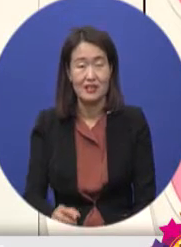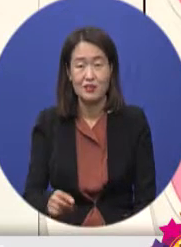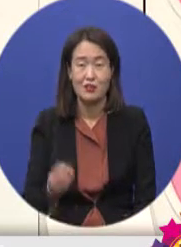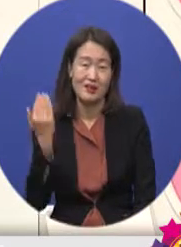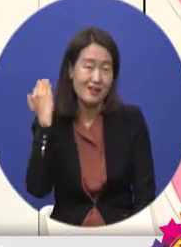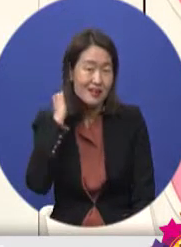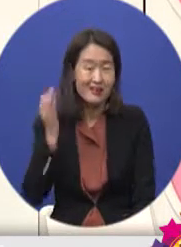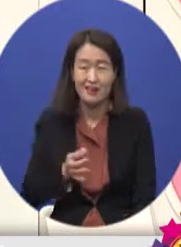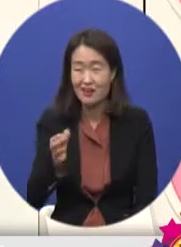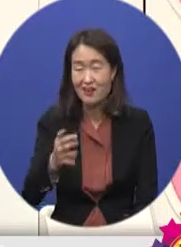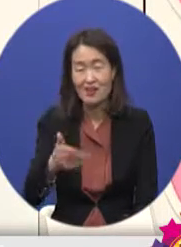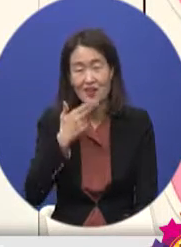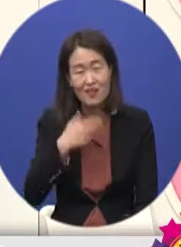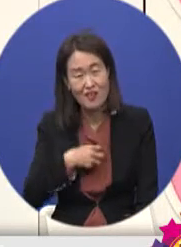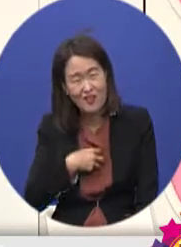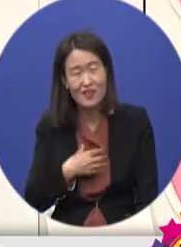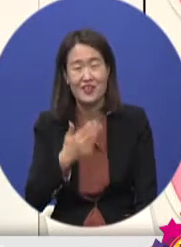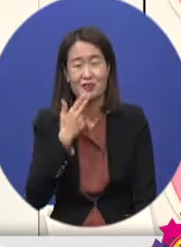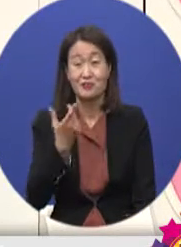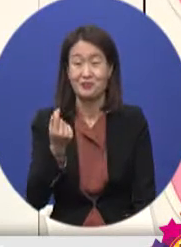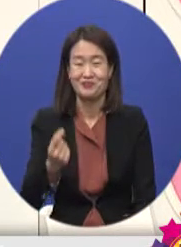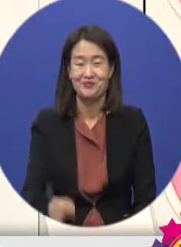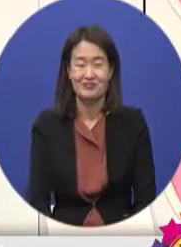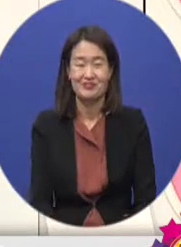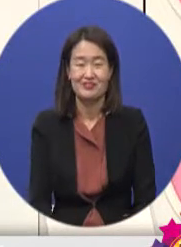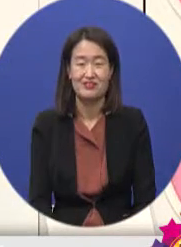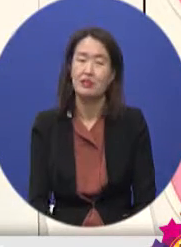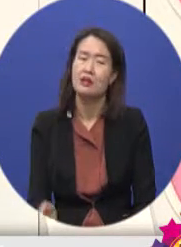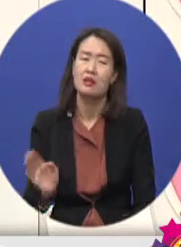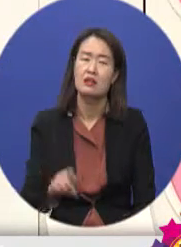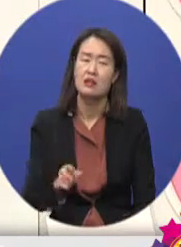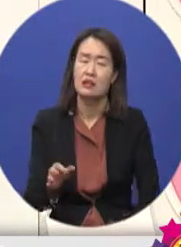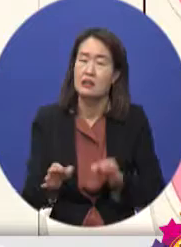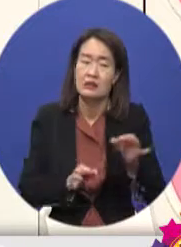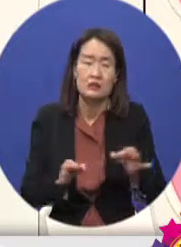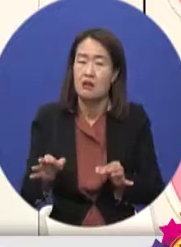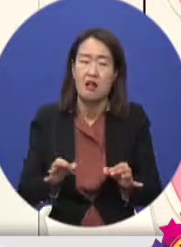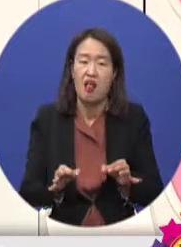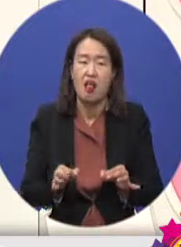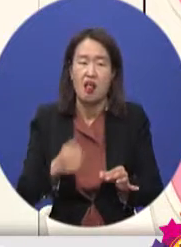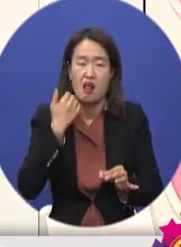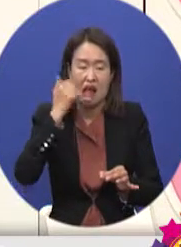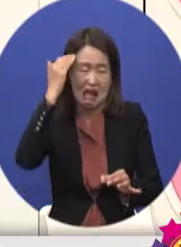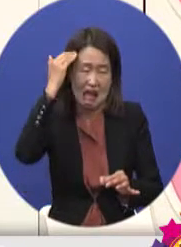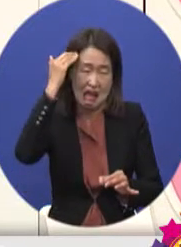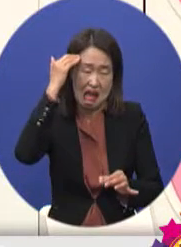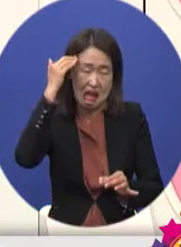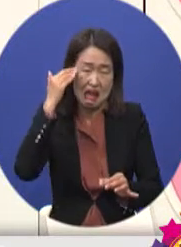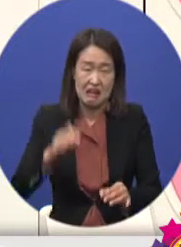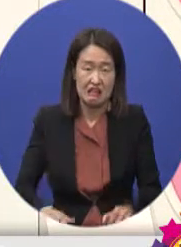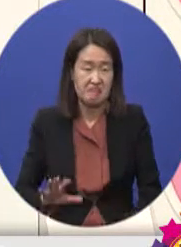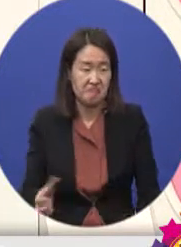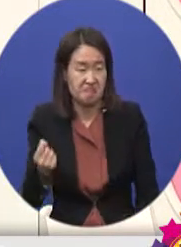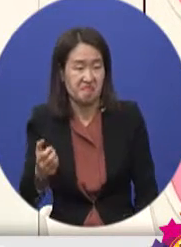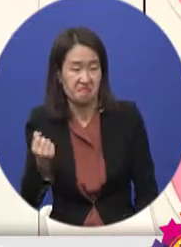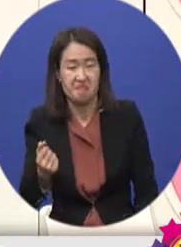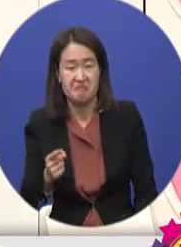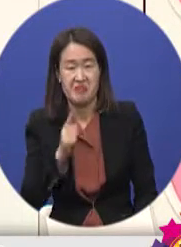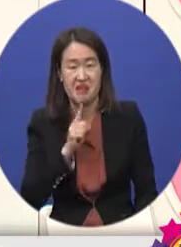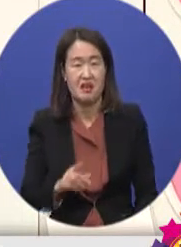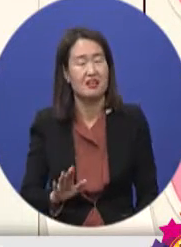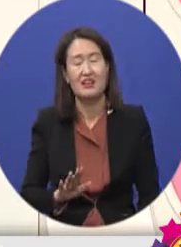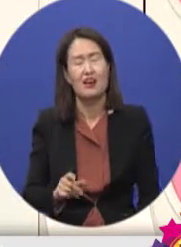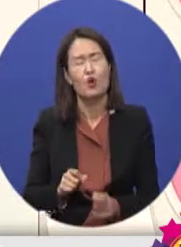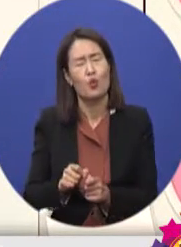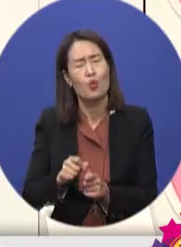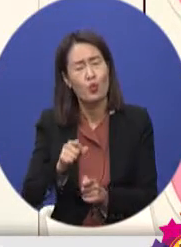내니까 걱정은 없으시겠어요? 예, 예. 그것도 근데 장사하는 게 이렇게 텃세가 있고 그렇지 않아요? 근데 오래도록